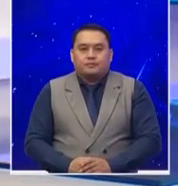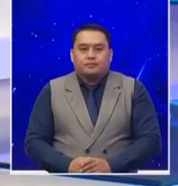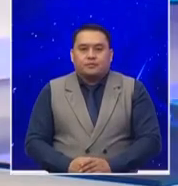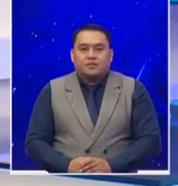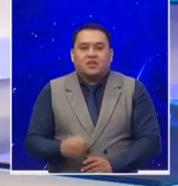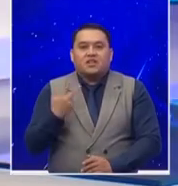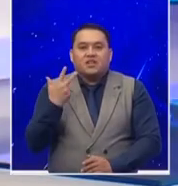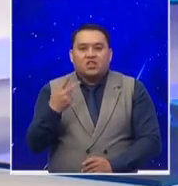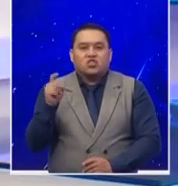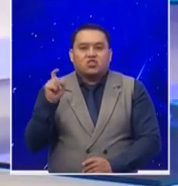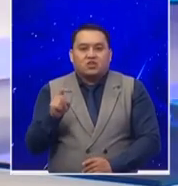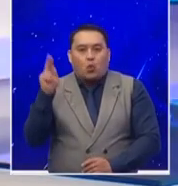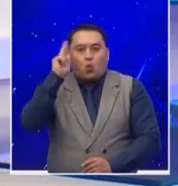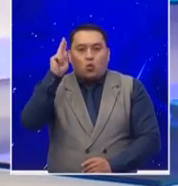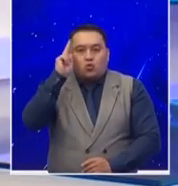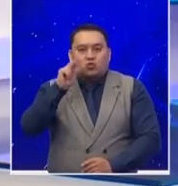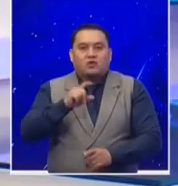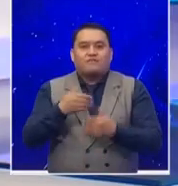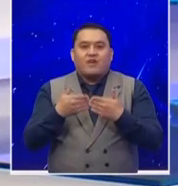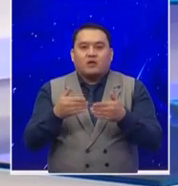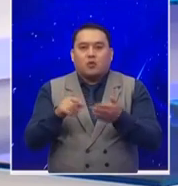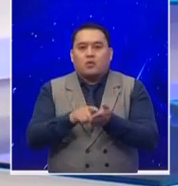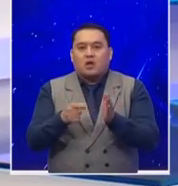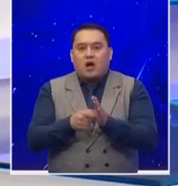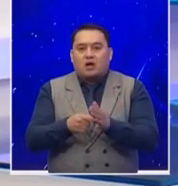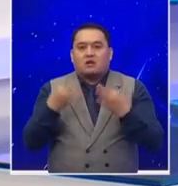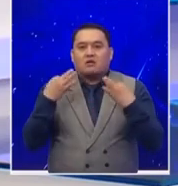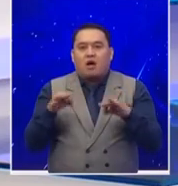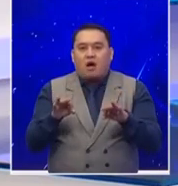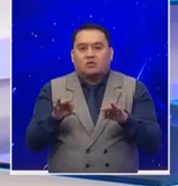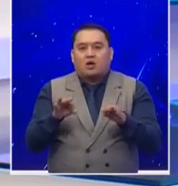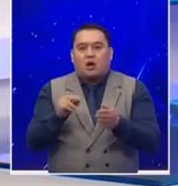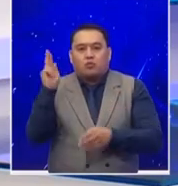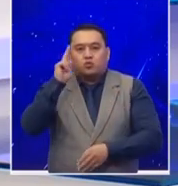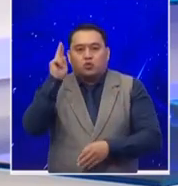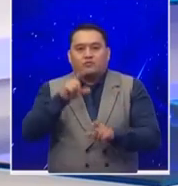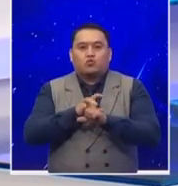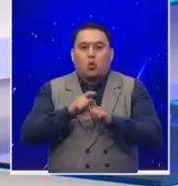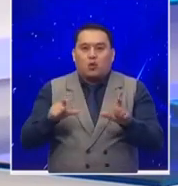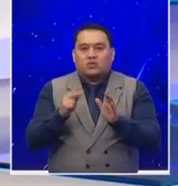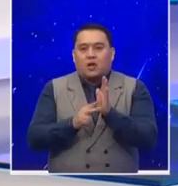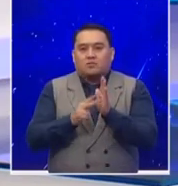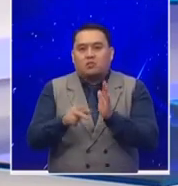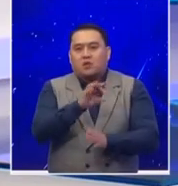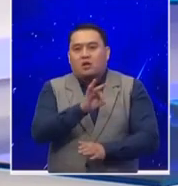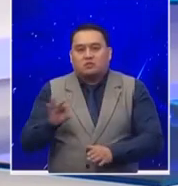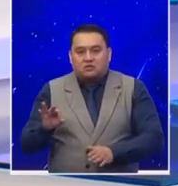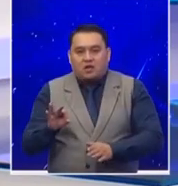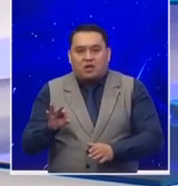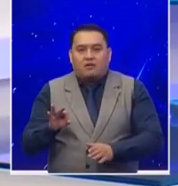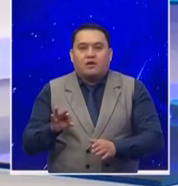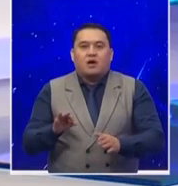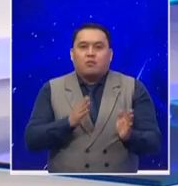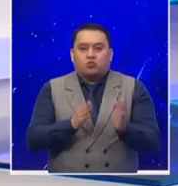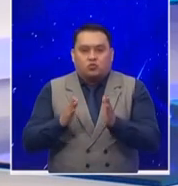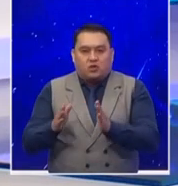С третьей четверти учебного года для учащихся выпускных классов разрешили комбинированное обучение в школах. 70% предметов в